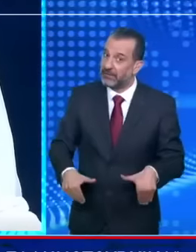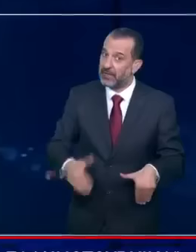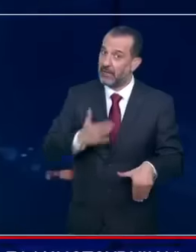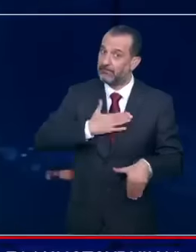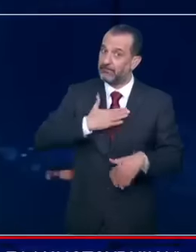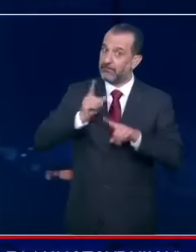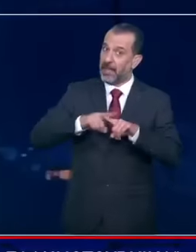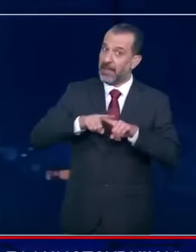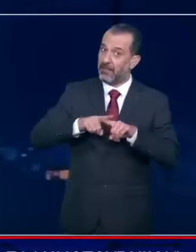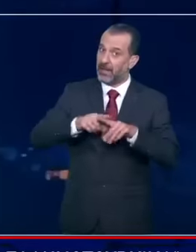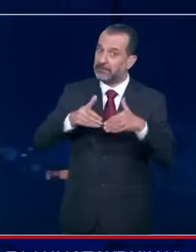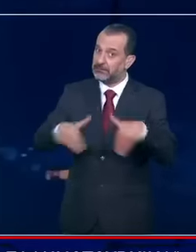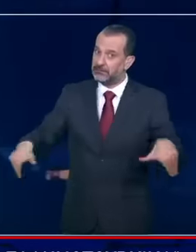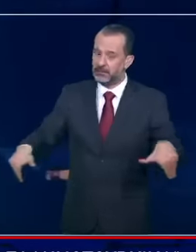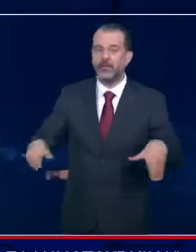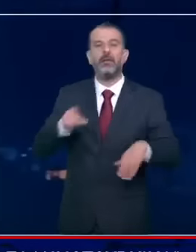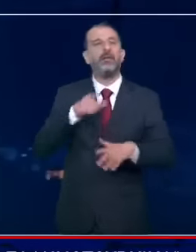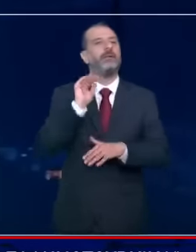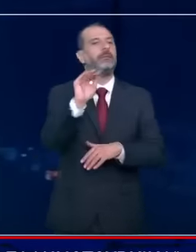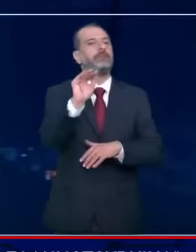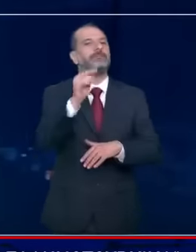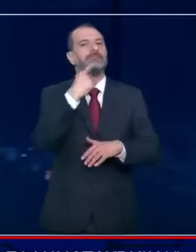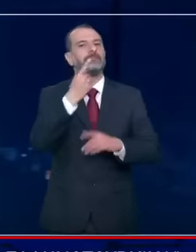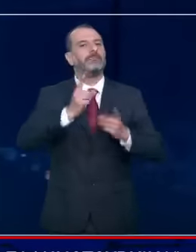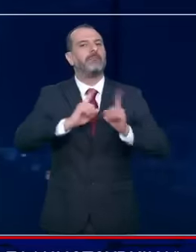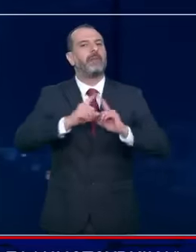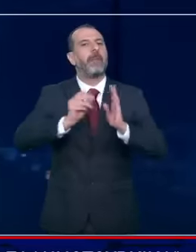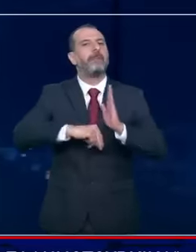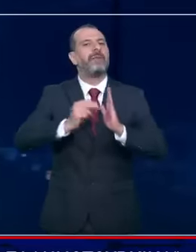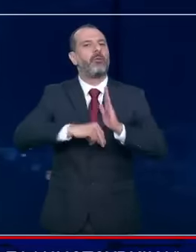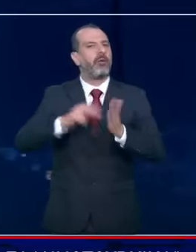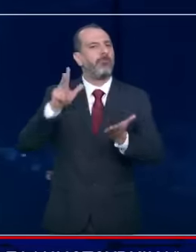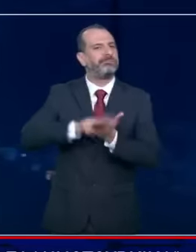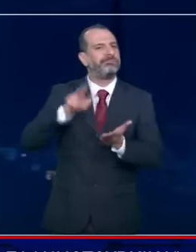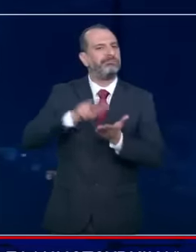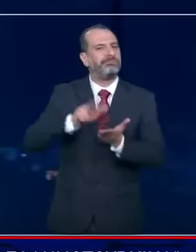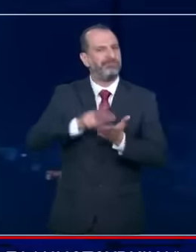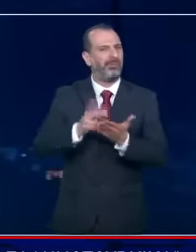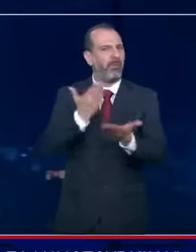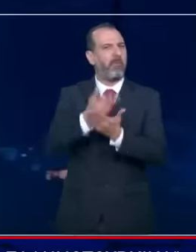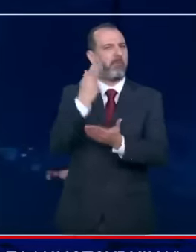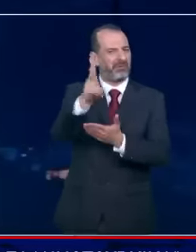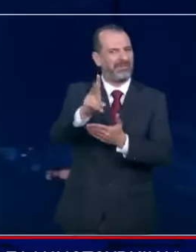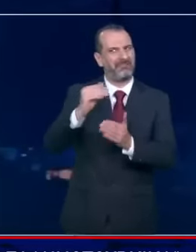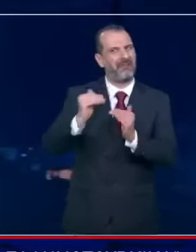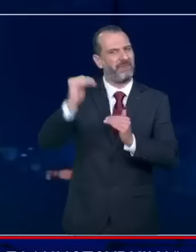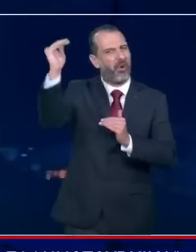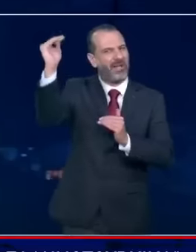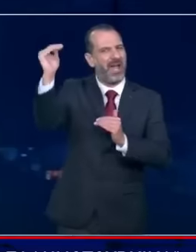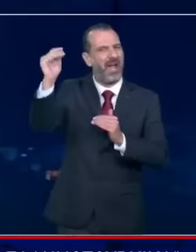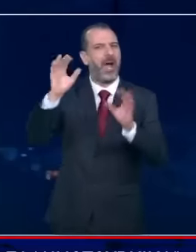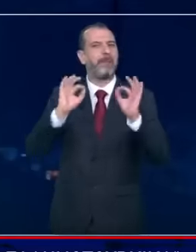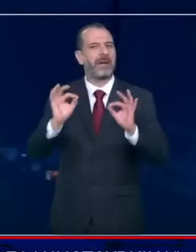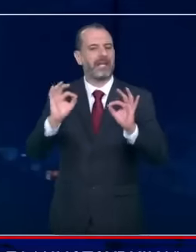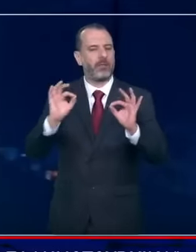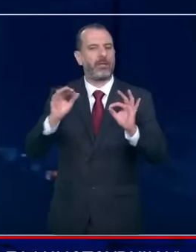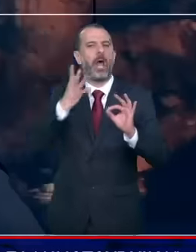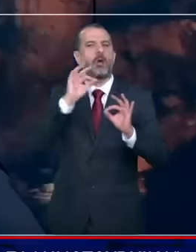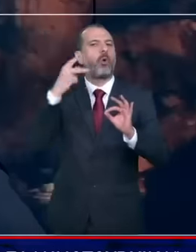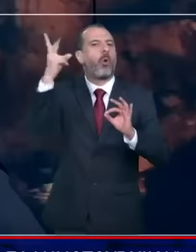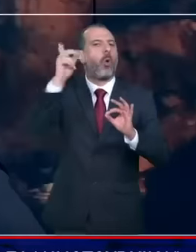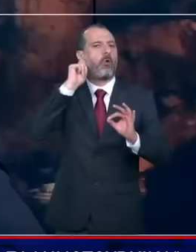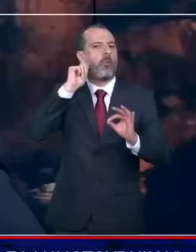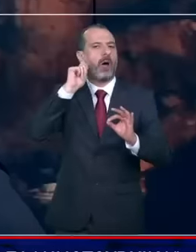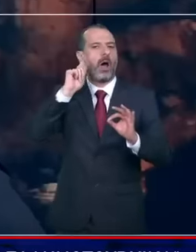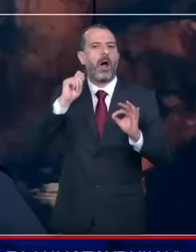η πρότασή σας για κύρωση μνημονίων με την Βόρεια Μακεδονία, την ώρα που η γειτονική χώρα έχει αρχίσει να χρησιμοποιεί σκέτο το